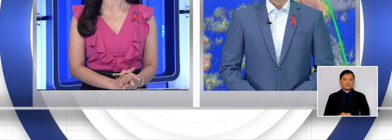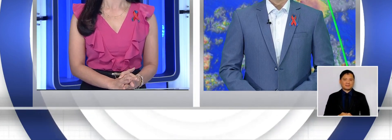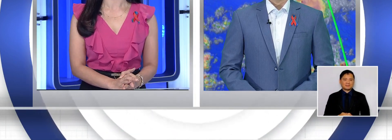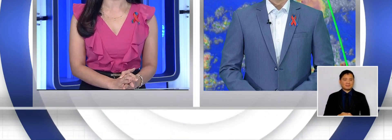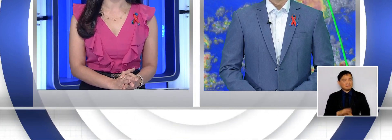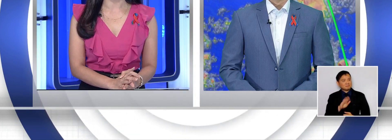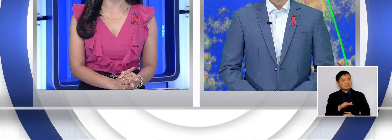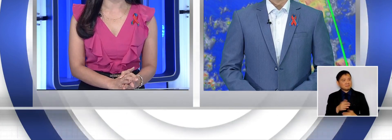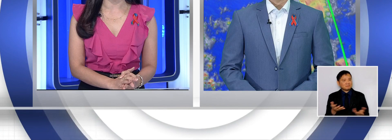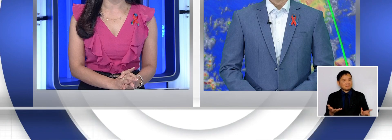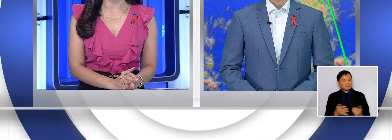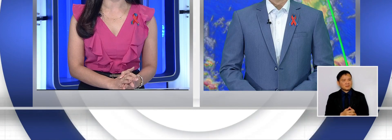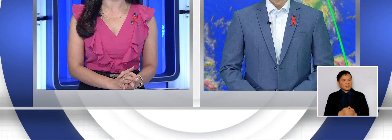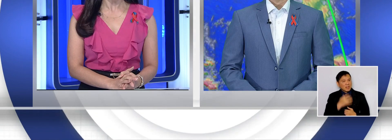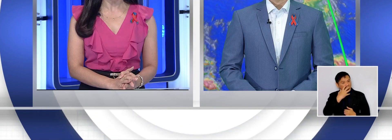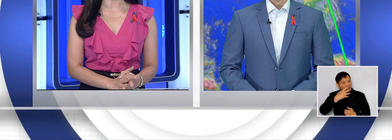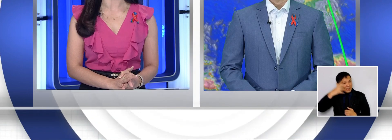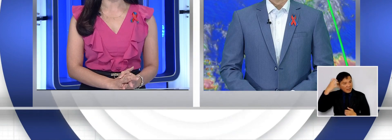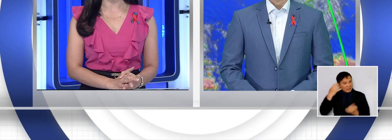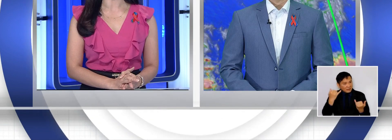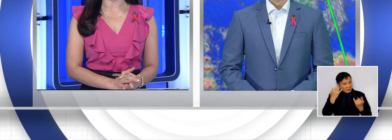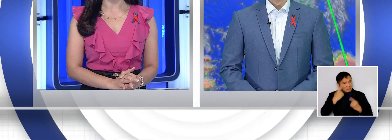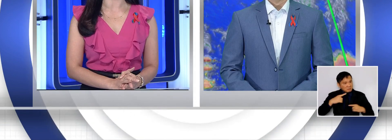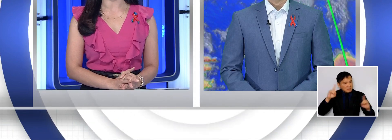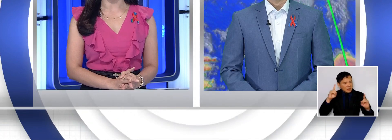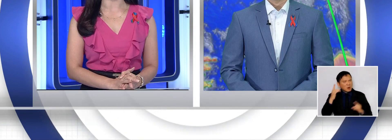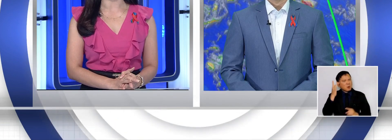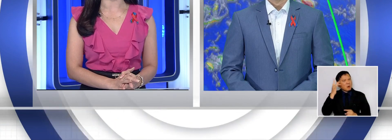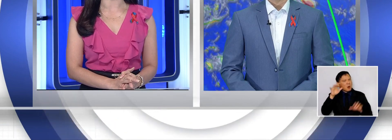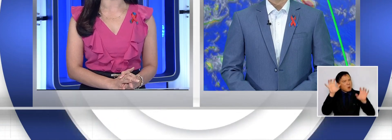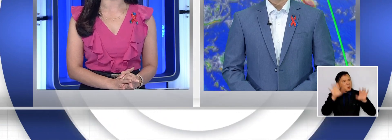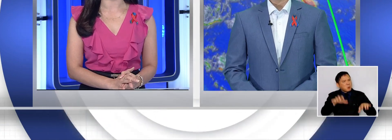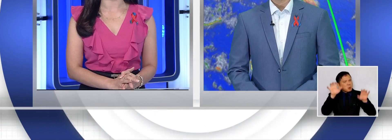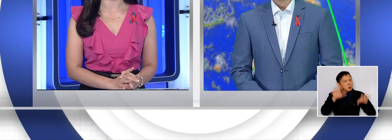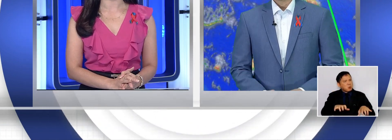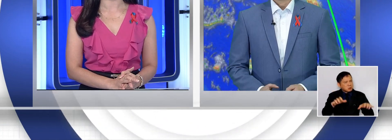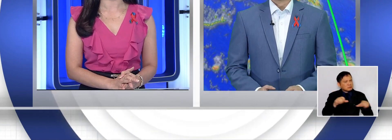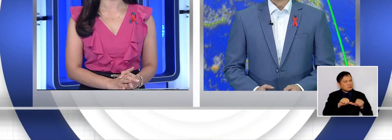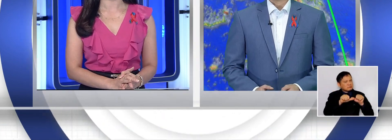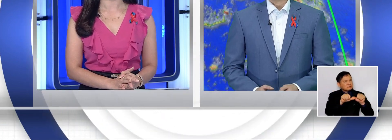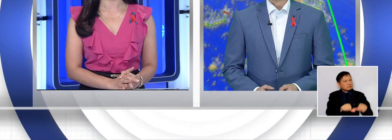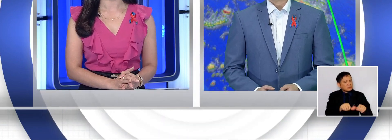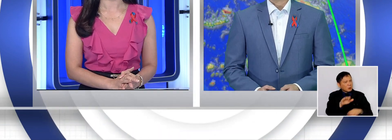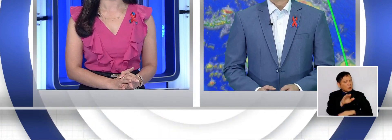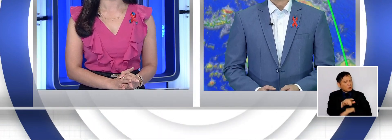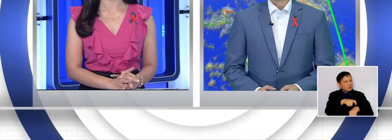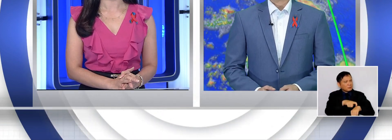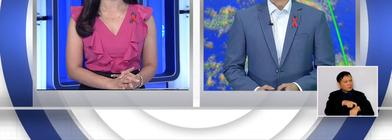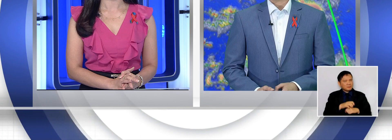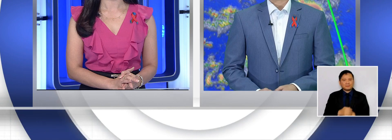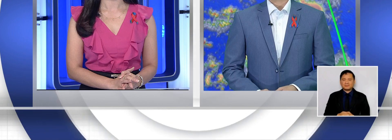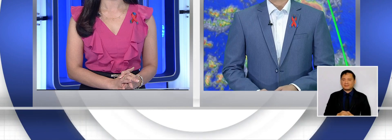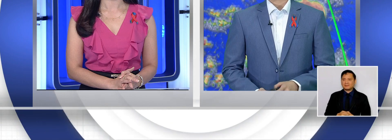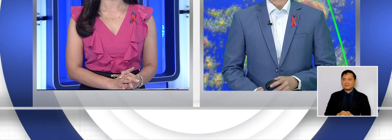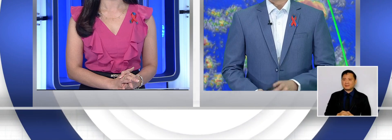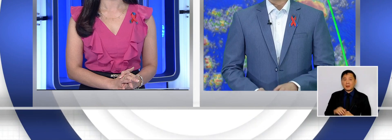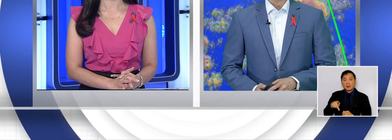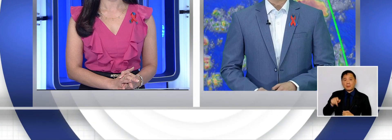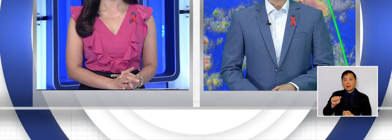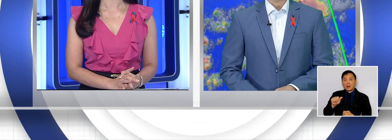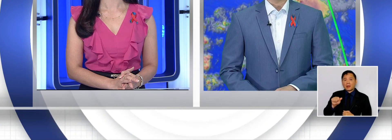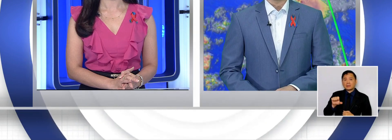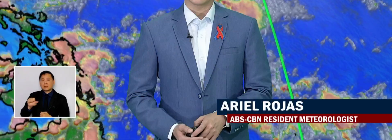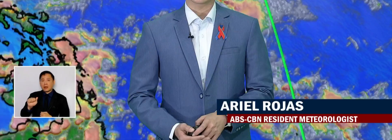Ariel, tag-init na ba at bakit umuulan tuwing hapon? Zen, hindi pa nagdedeklara ang pag-asa ng opisyal